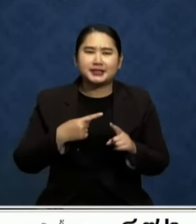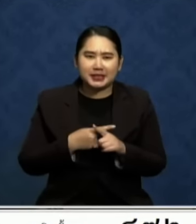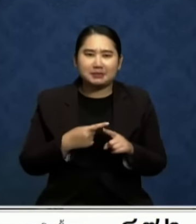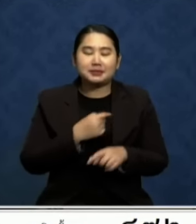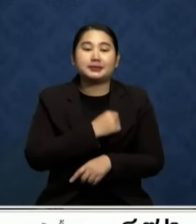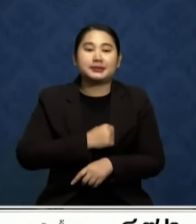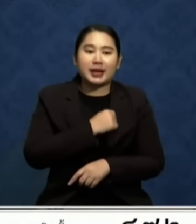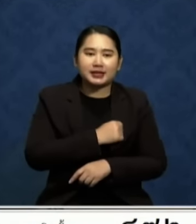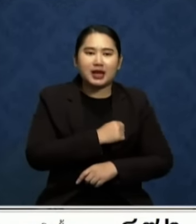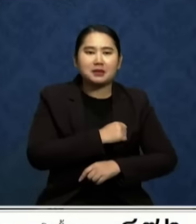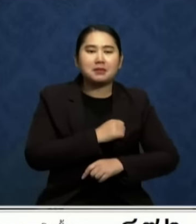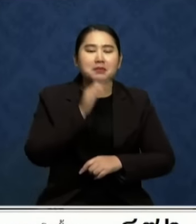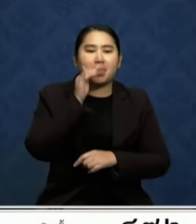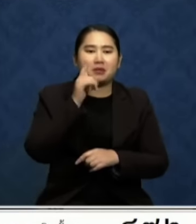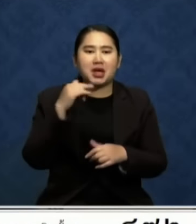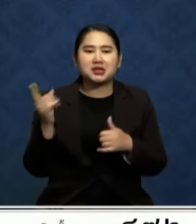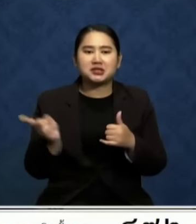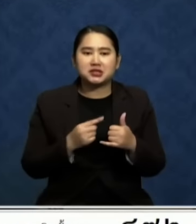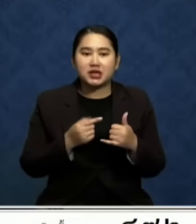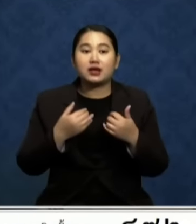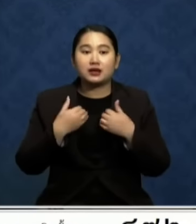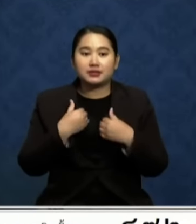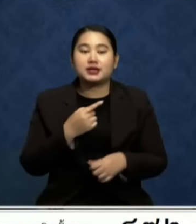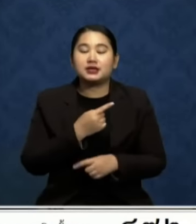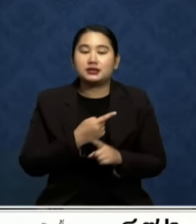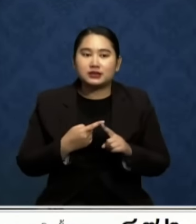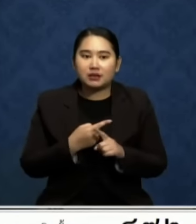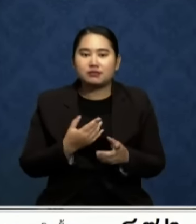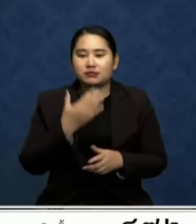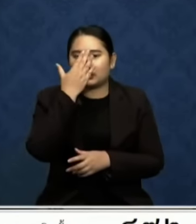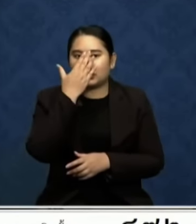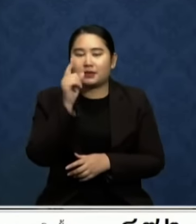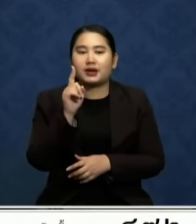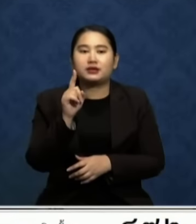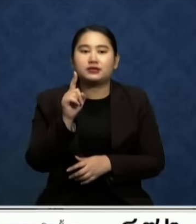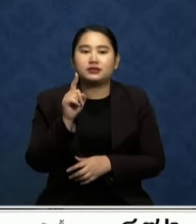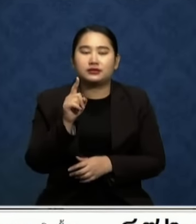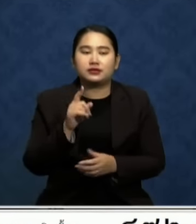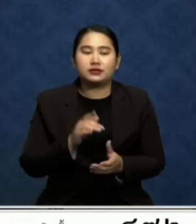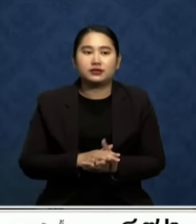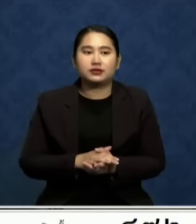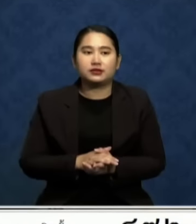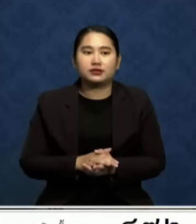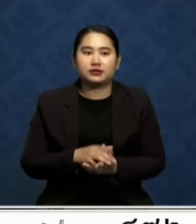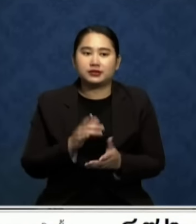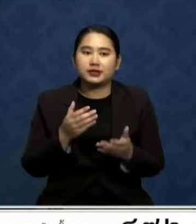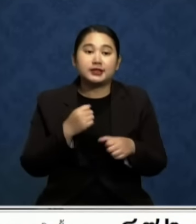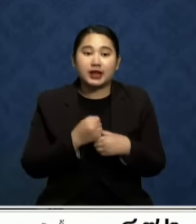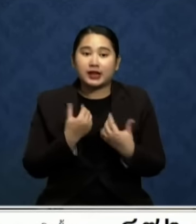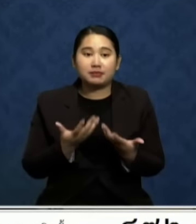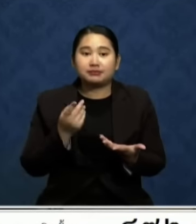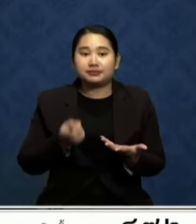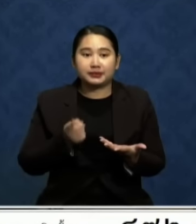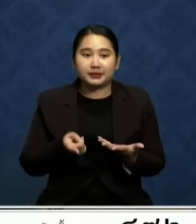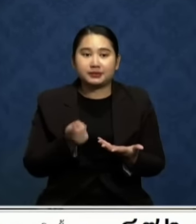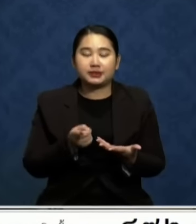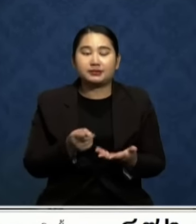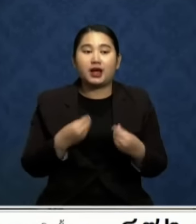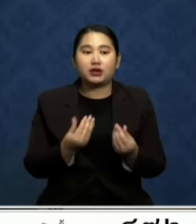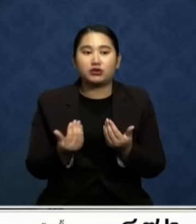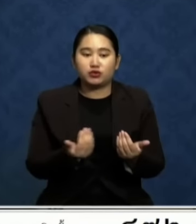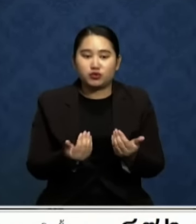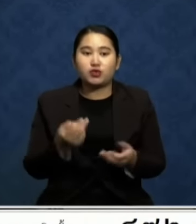านเสียใจยังไงที่พ่อแม่ลงโทษท่านโดยการตีท่านแล้วท่านมีความจำเป็นอะไรล่ะคะที่จะต้องทำแบบนี้ที่จะต้องให้ลูกท่านหล